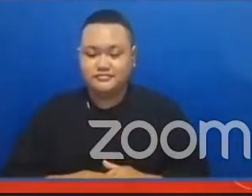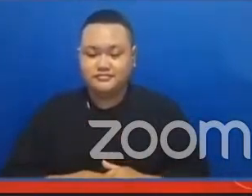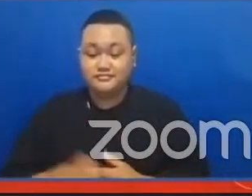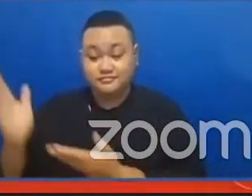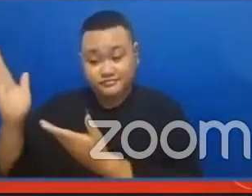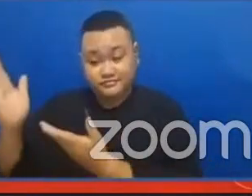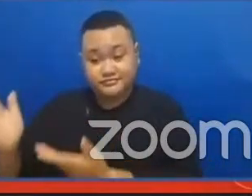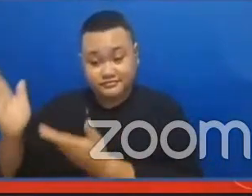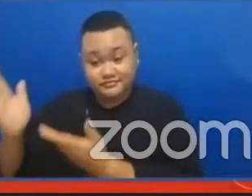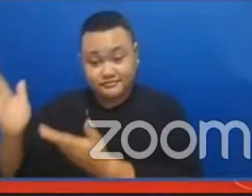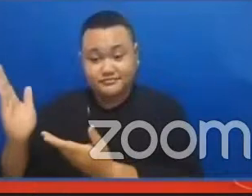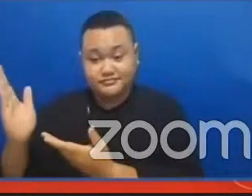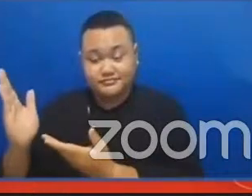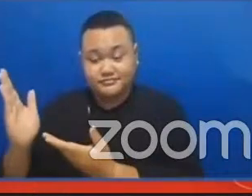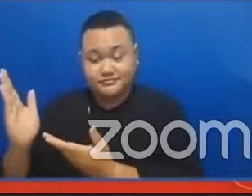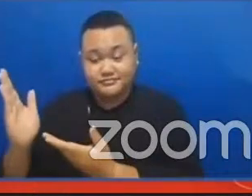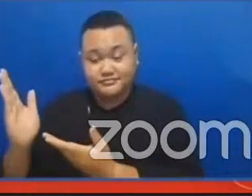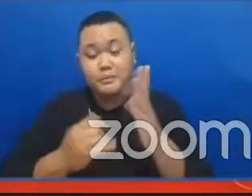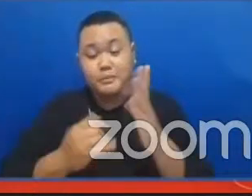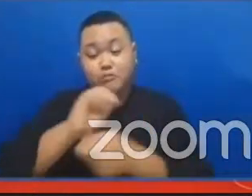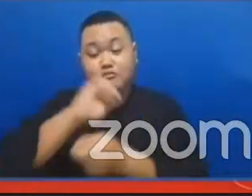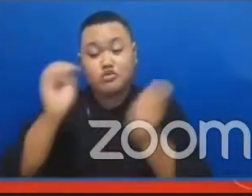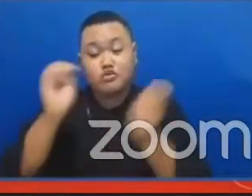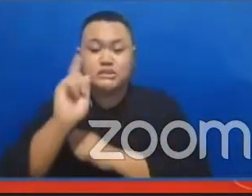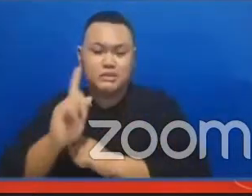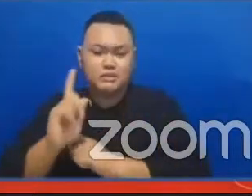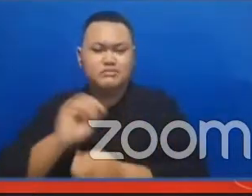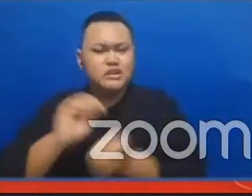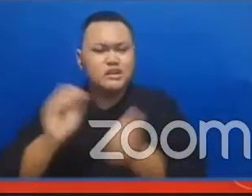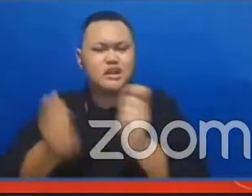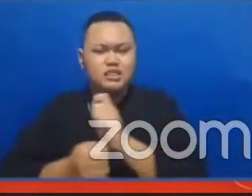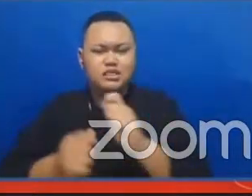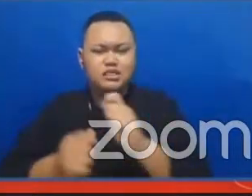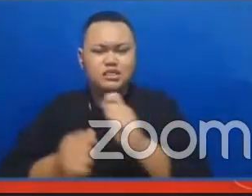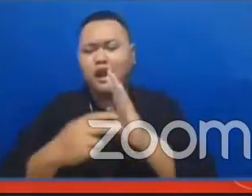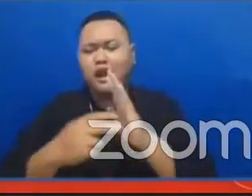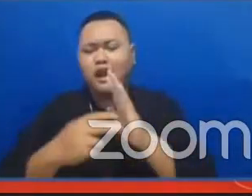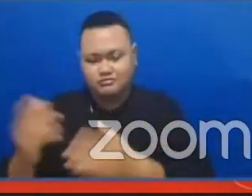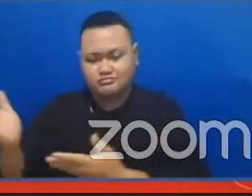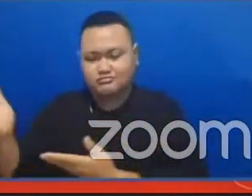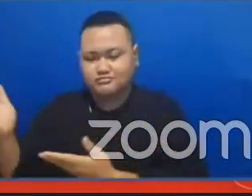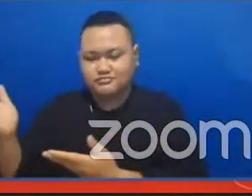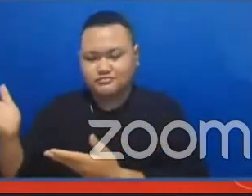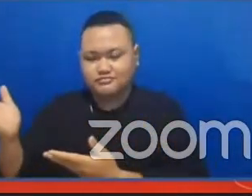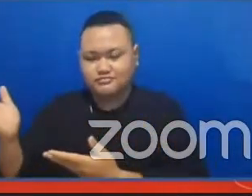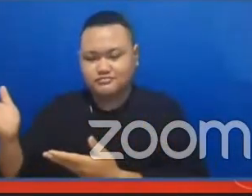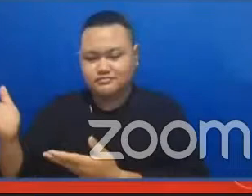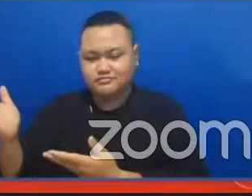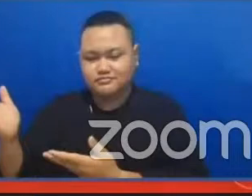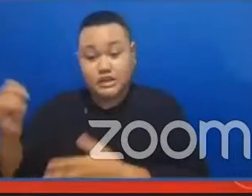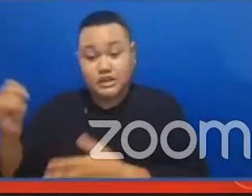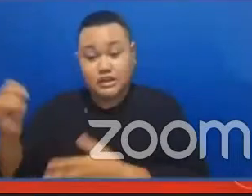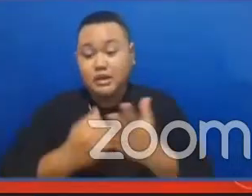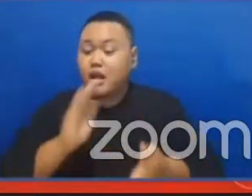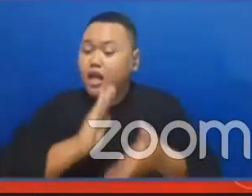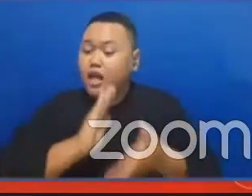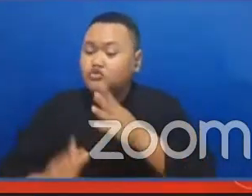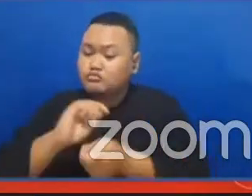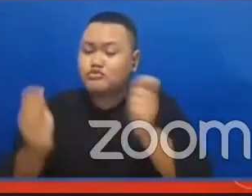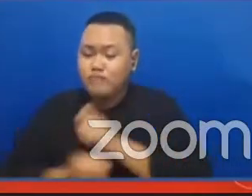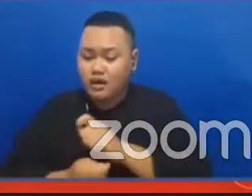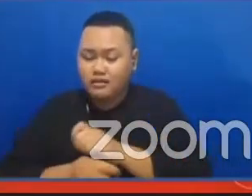5. Minus 5. Nah, seperti ini Bapak Ibu ya. Gambarnya sudah langsung